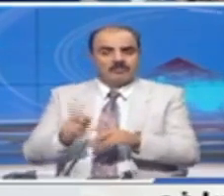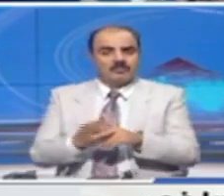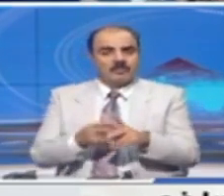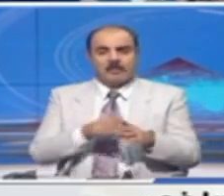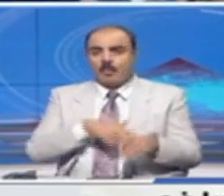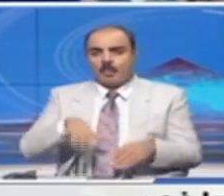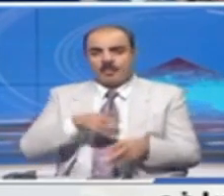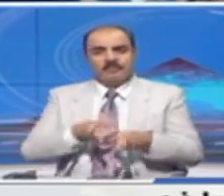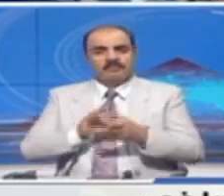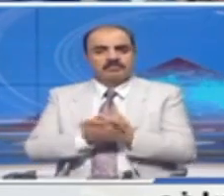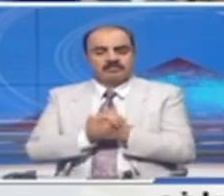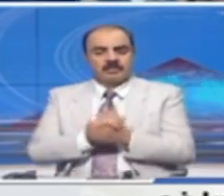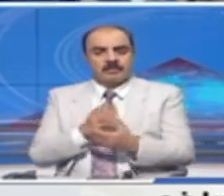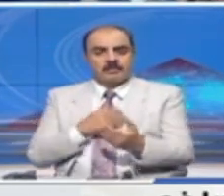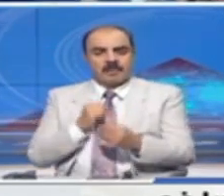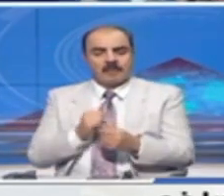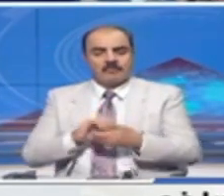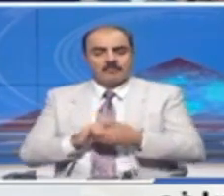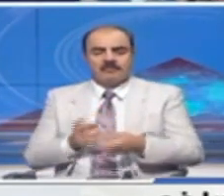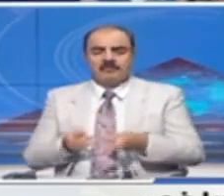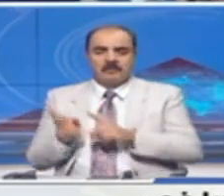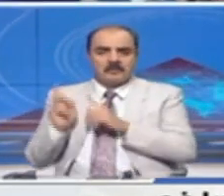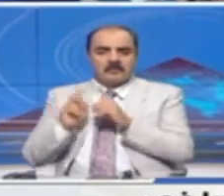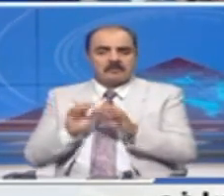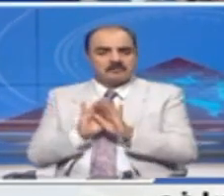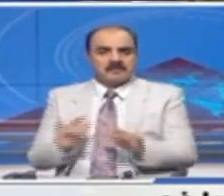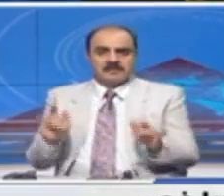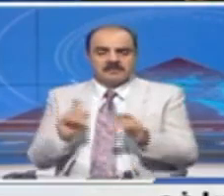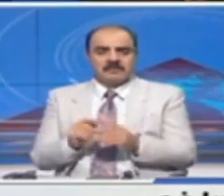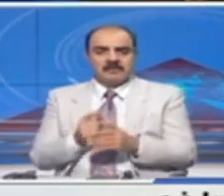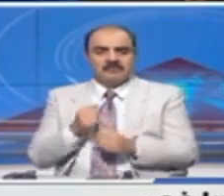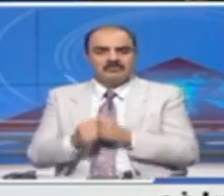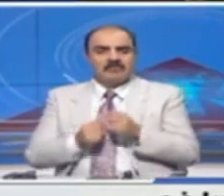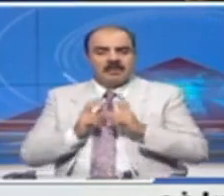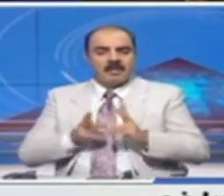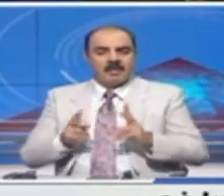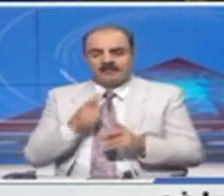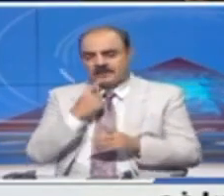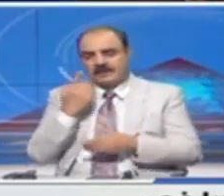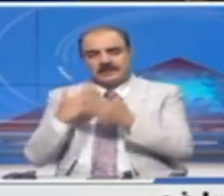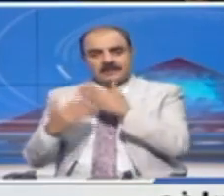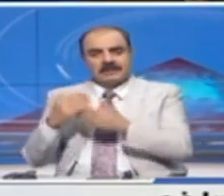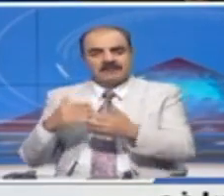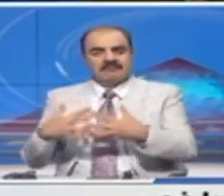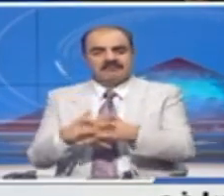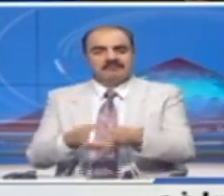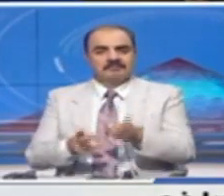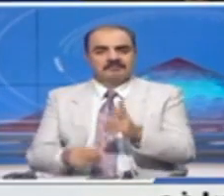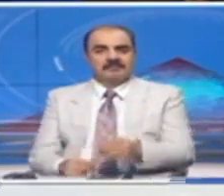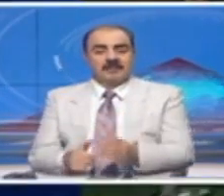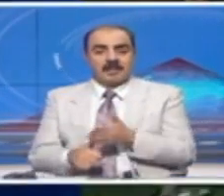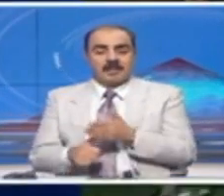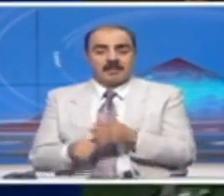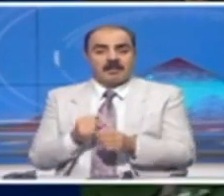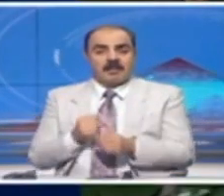وللشعب المصري صديق، مشيدا بتعاون المثمر بين الجانبين في المجالات كافة خلال الأعوام الماضية، ومنها